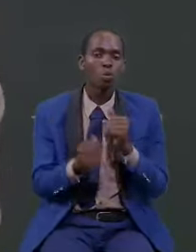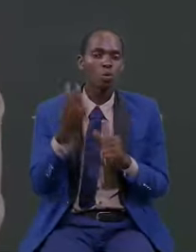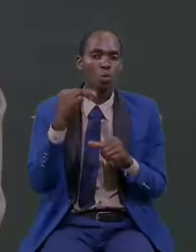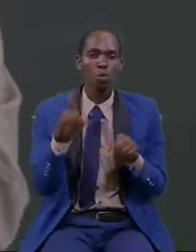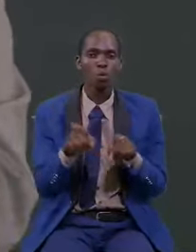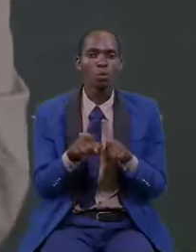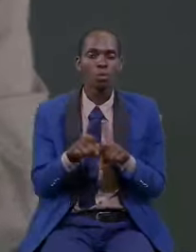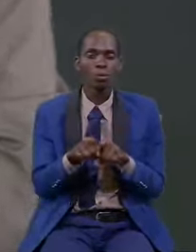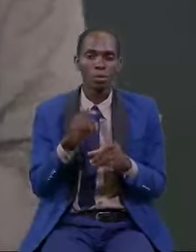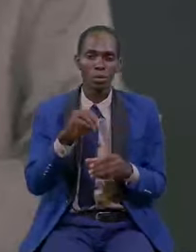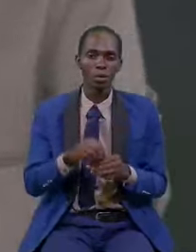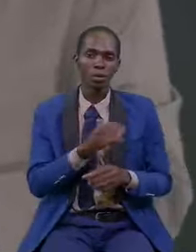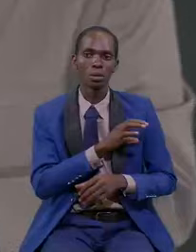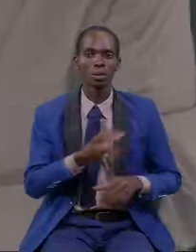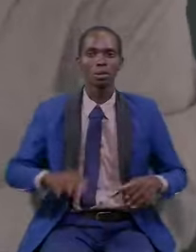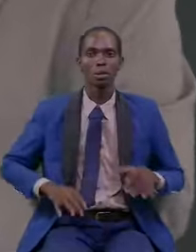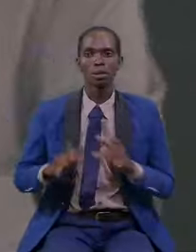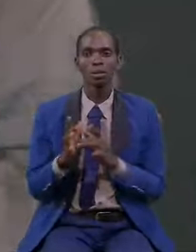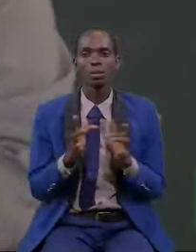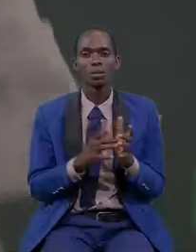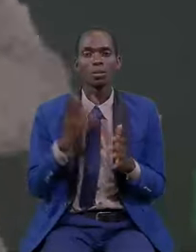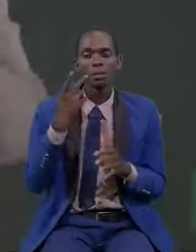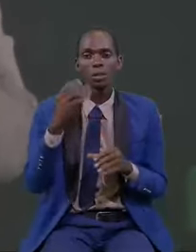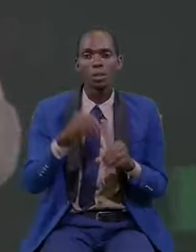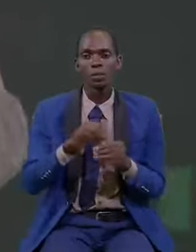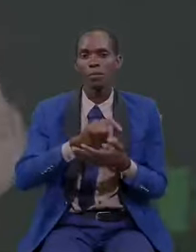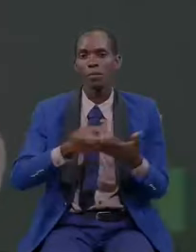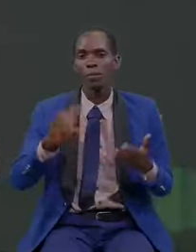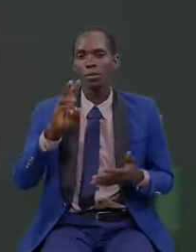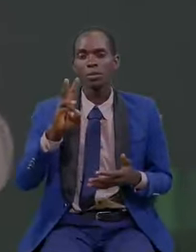les sentiments qui étaient en Jésus-Christ. Verset 6.